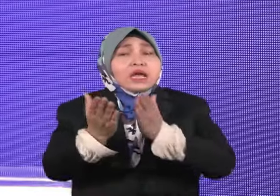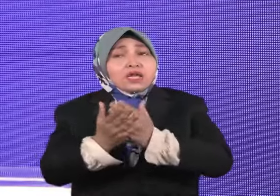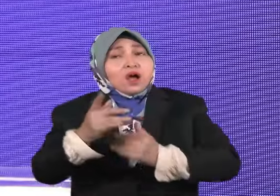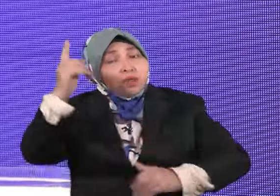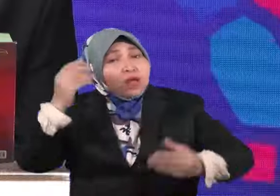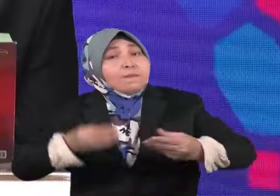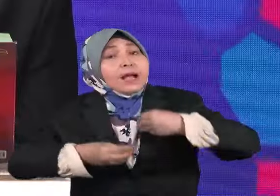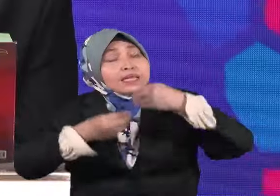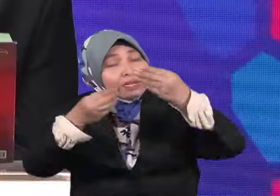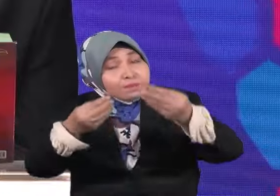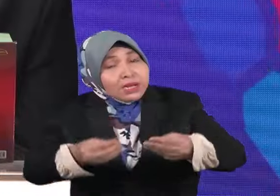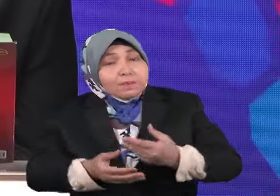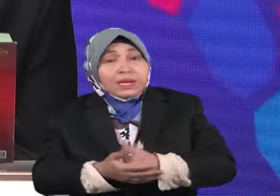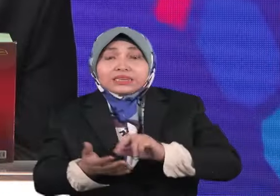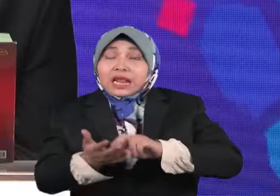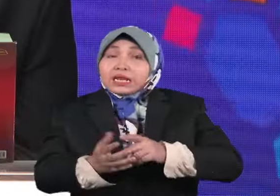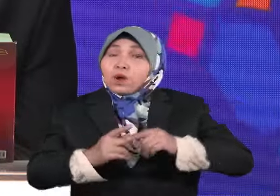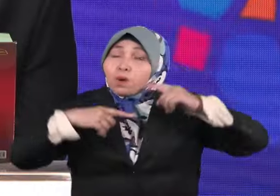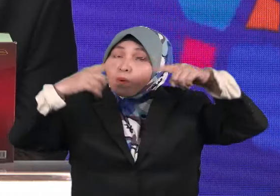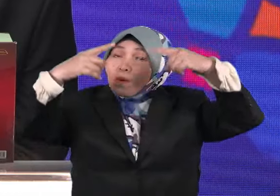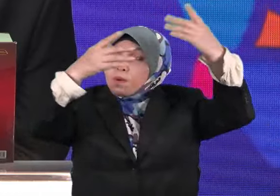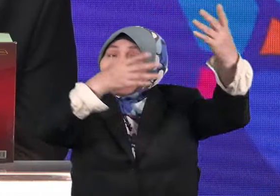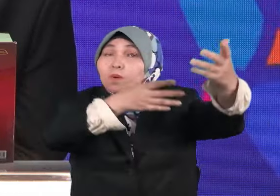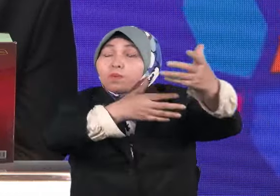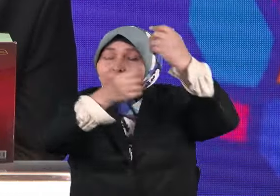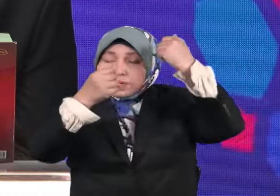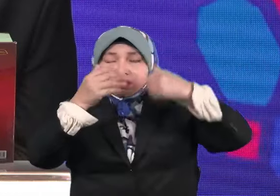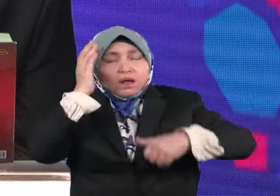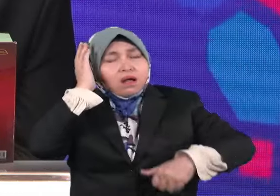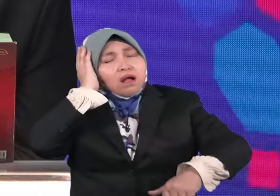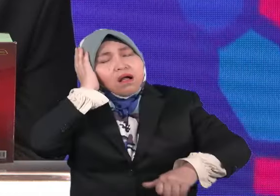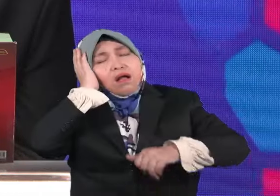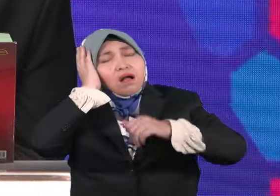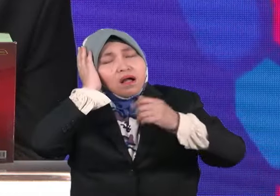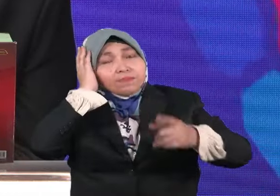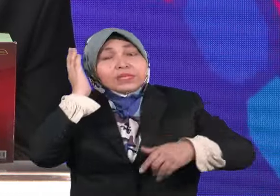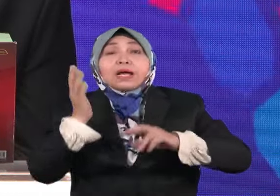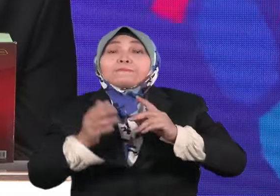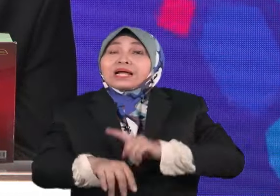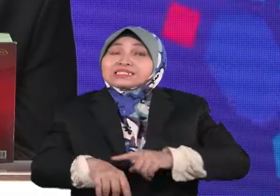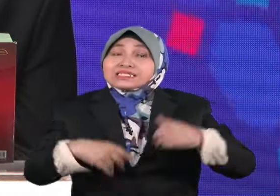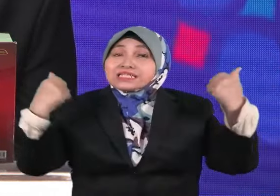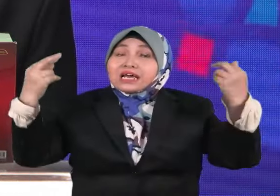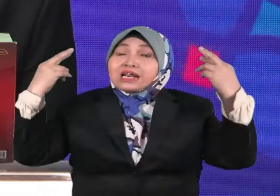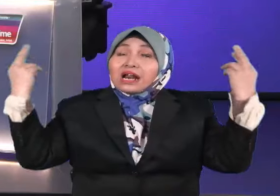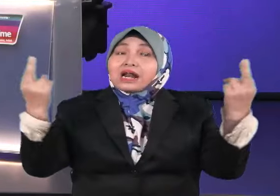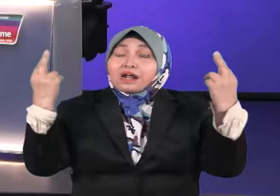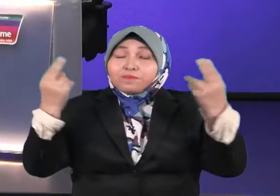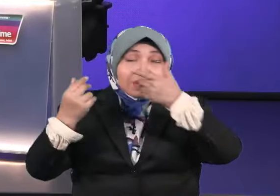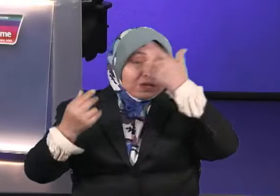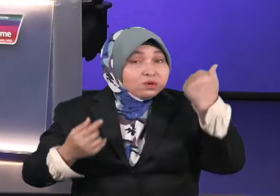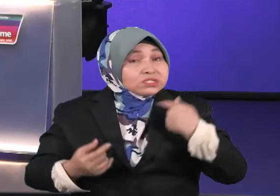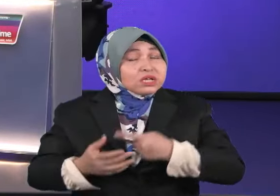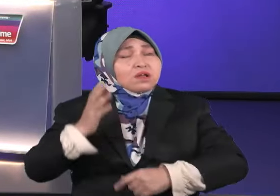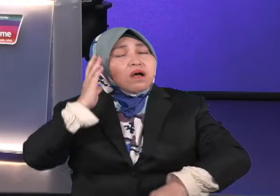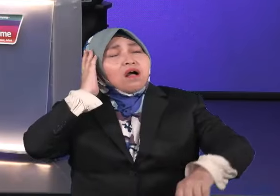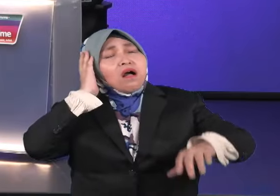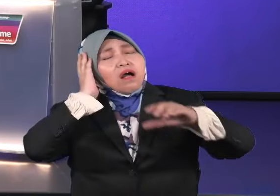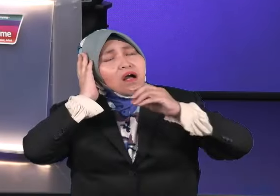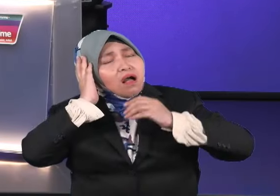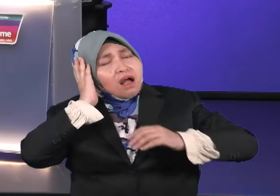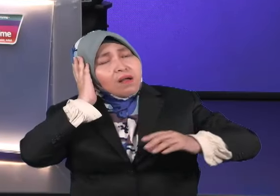kepada kamu. Maksudnya tanda kemenangan, ustaz, ya, yang kita takbir lepas puasa itu, ya, ketika raya. Kerana yang kita takbir itu adalah